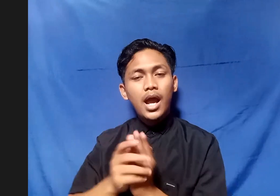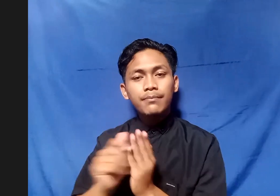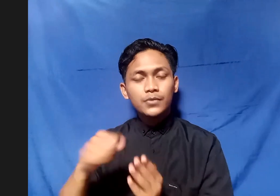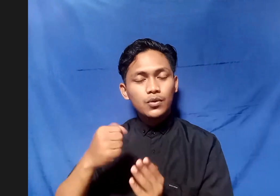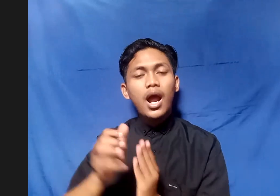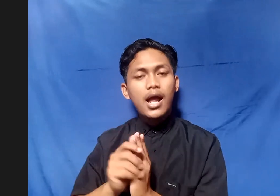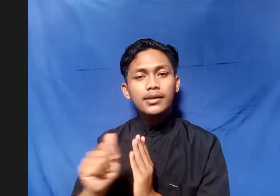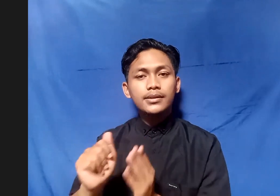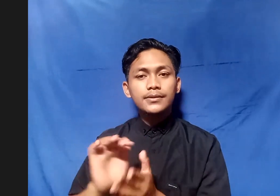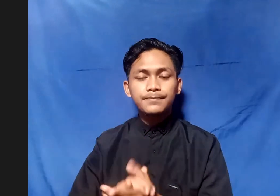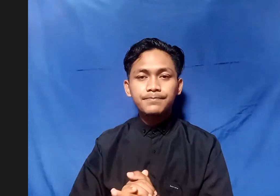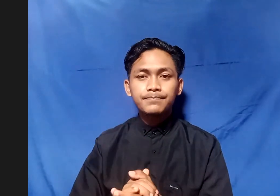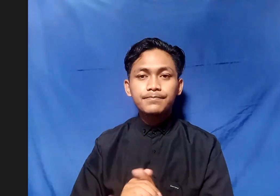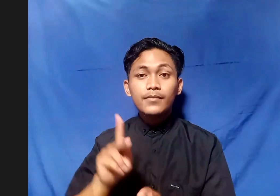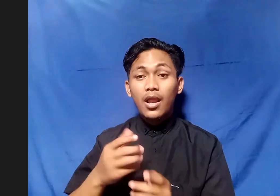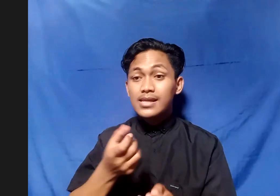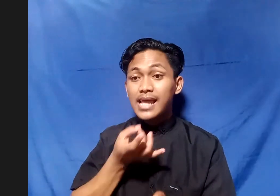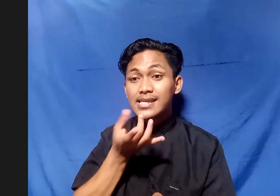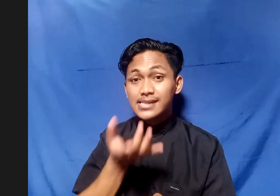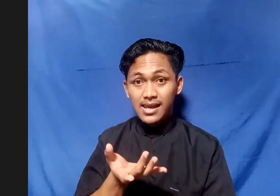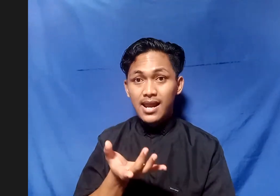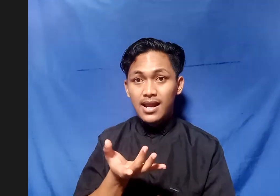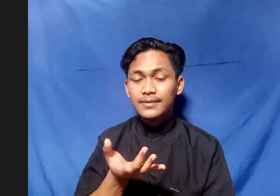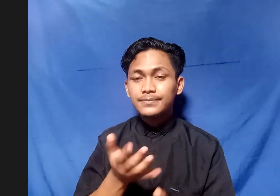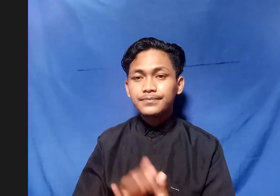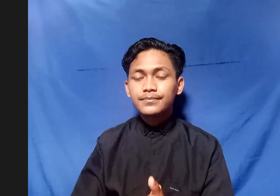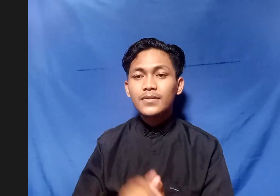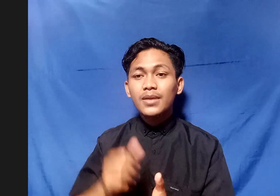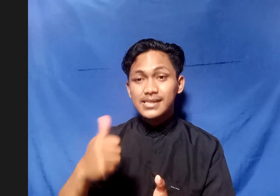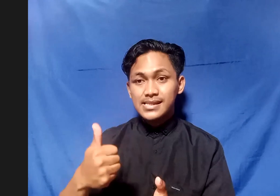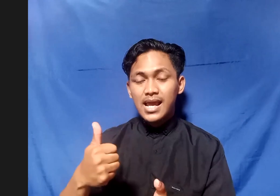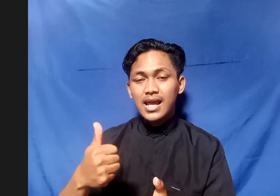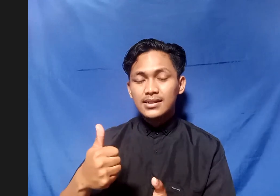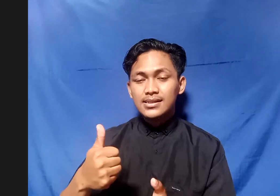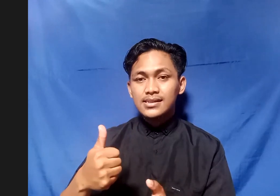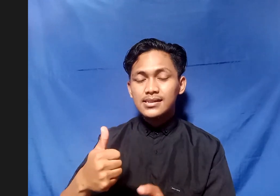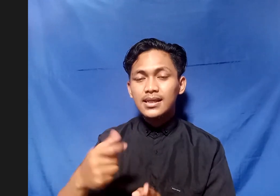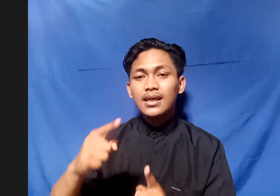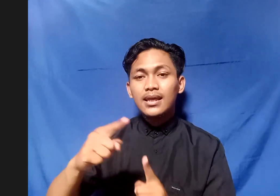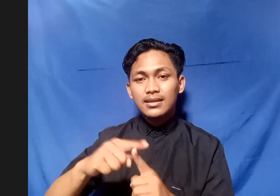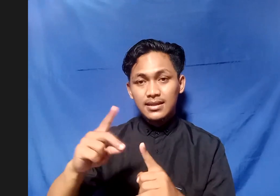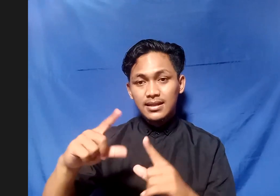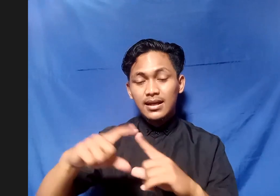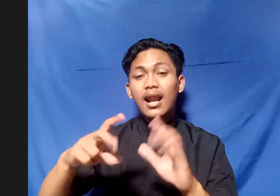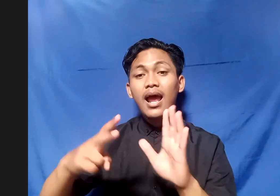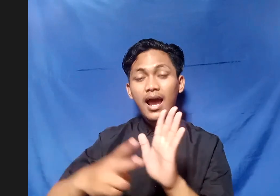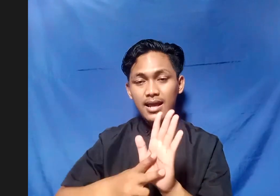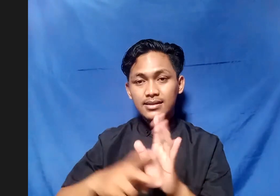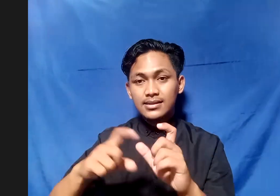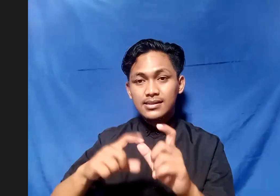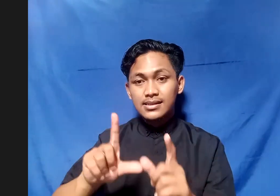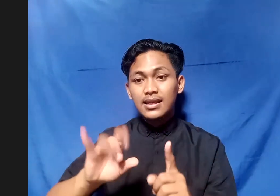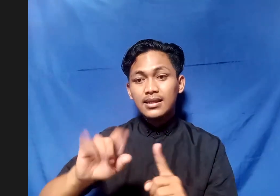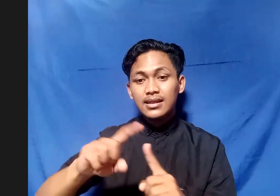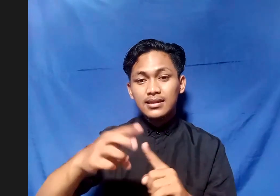sendiri Tapi kalau untuk Saran saya mungkin bisa ditransi ya Itu bisa mungkin kan nggak Mbak kita Ubah menjadi bahasa